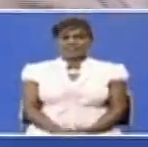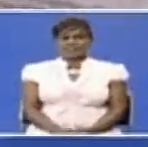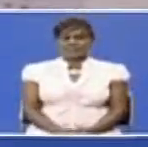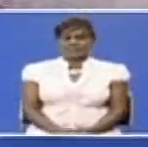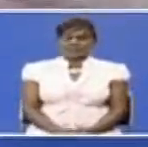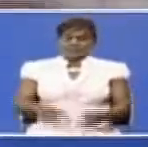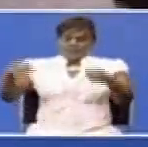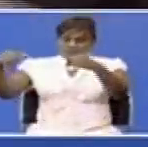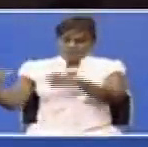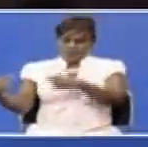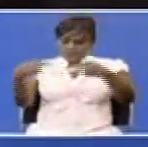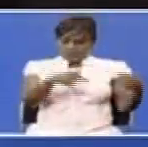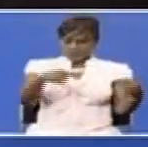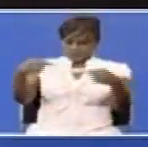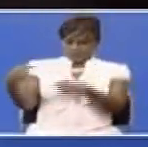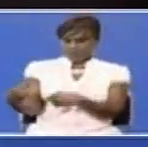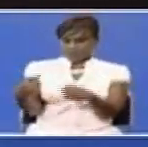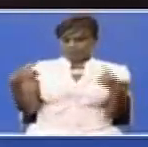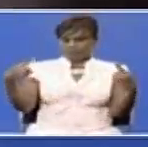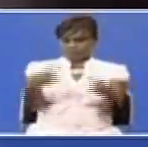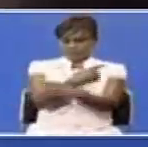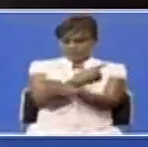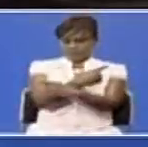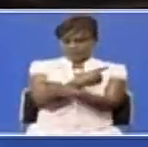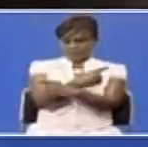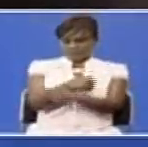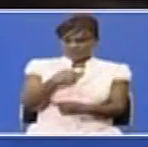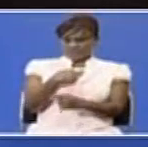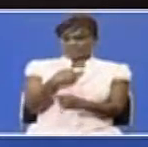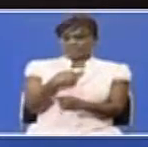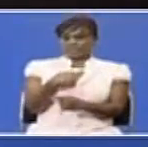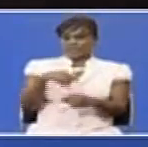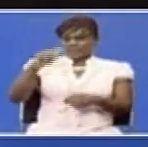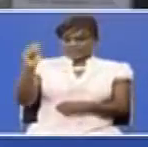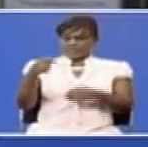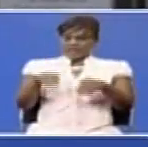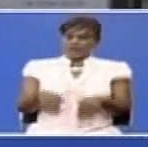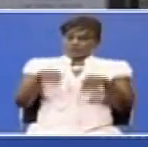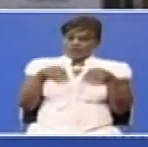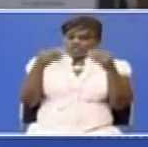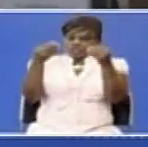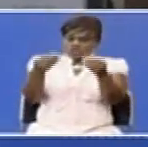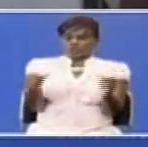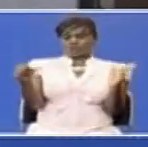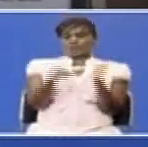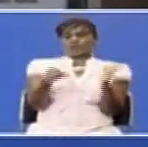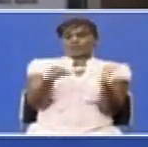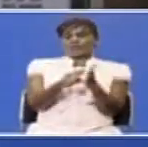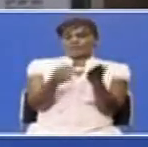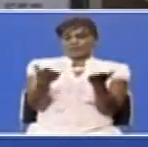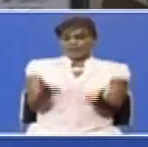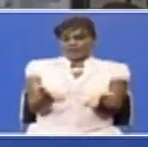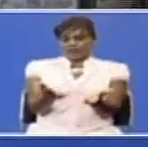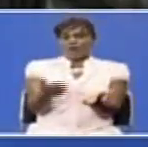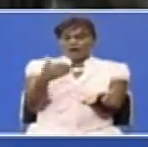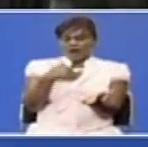Huku vuta ni kuvute na sehemu tofauti ikizidi kutolewa, bado Wakenya wanasubiri kupatikana kwa suluhu katika swala hili ambalo